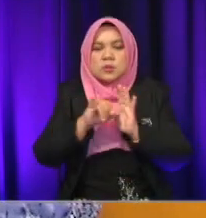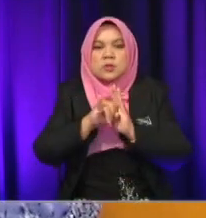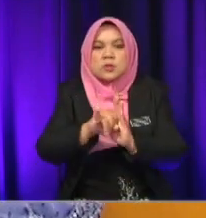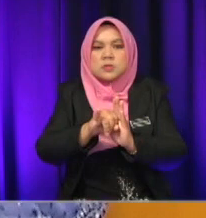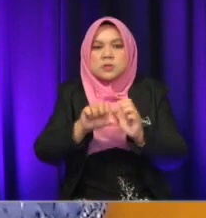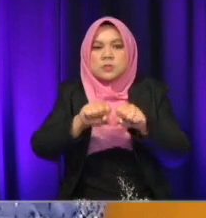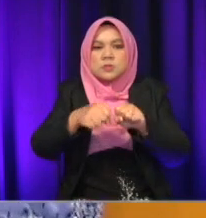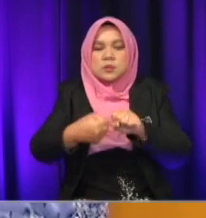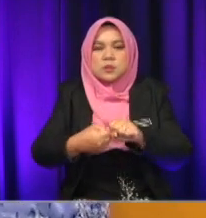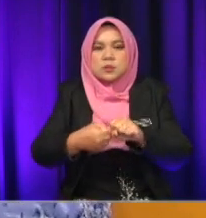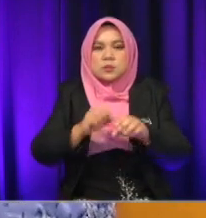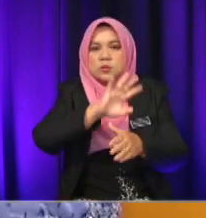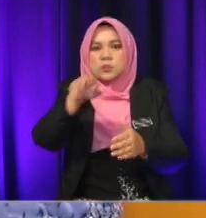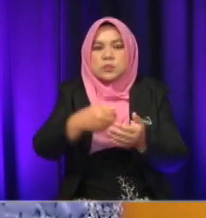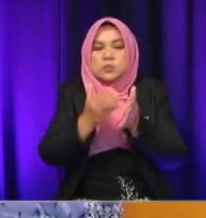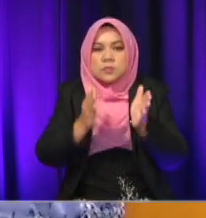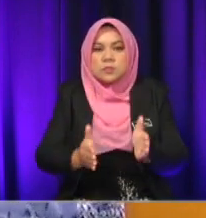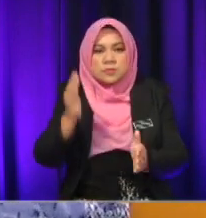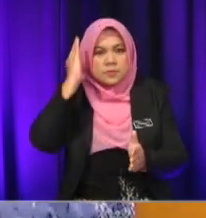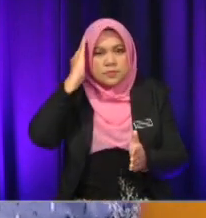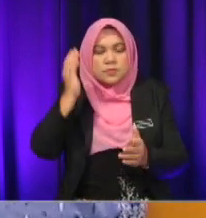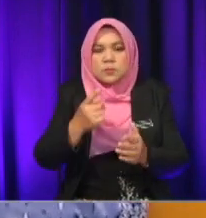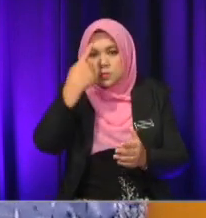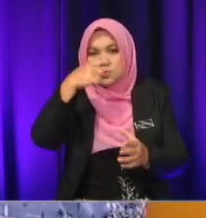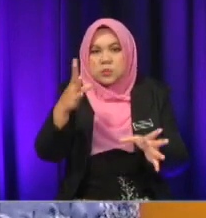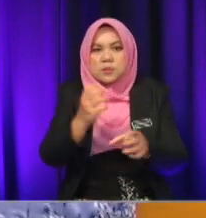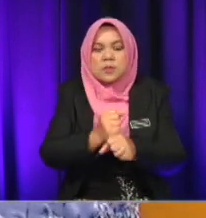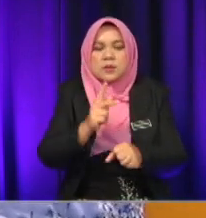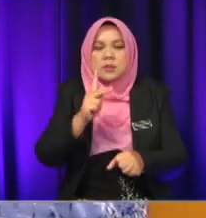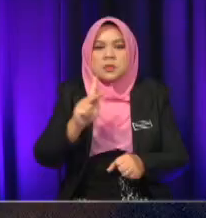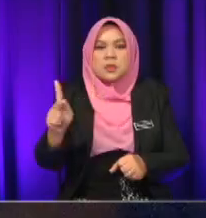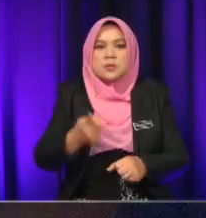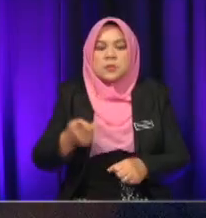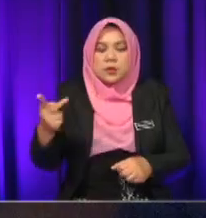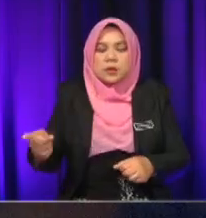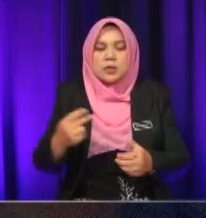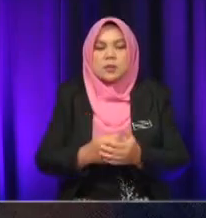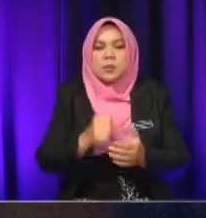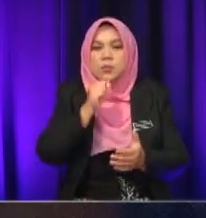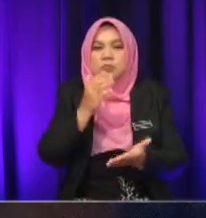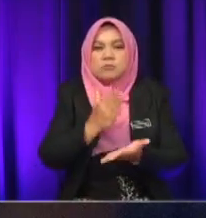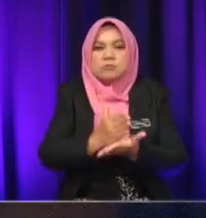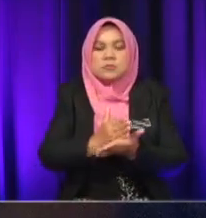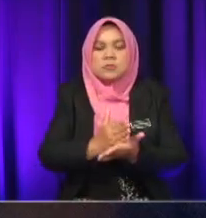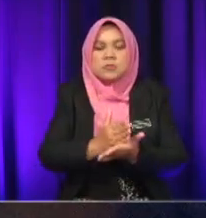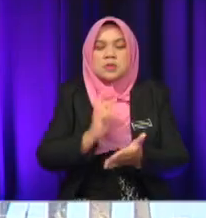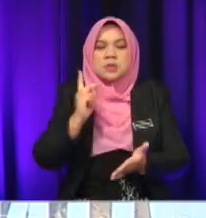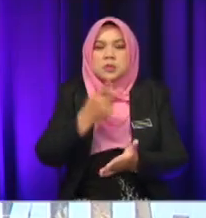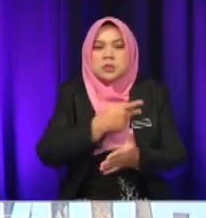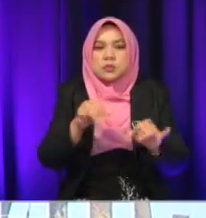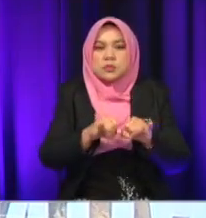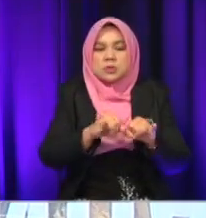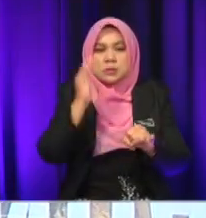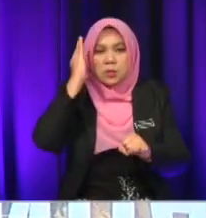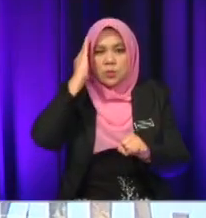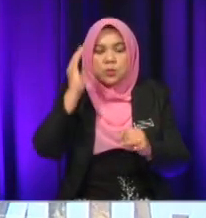supaya semua orang tahu. Wah. Di mana nak dapatkan produk dia. Jadi tak terhenti di situlah. Bukan sekadar kita belajar je, tapi kita tahu